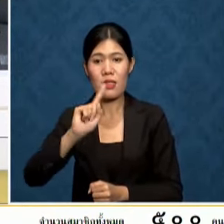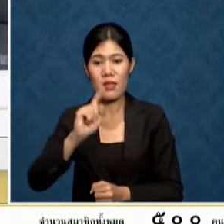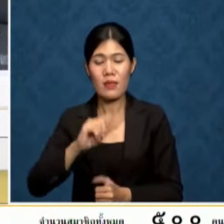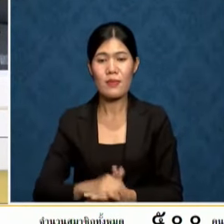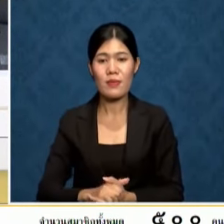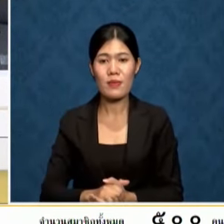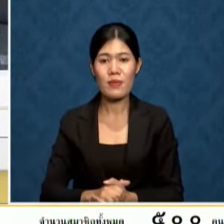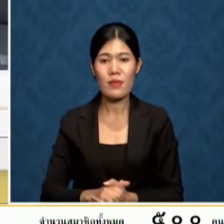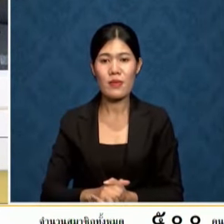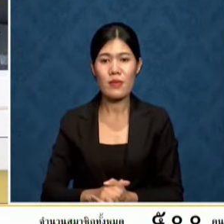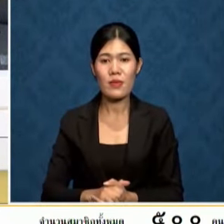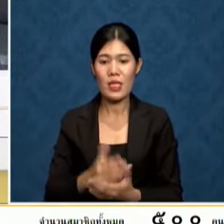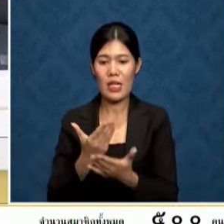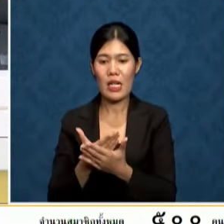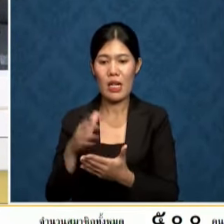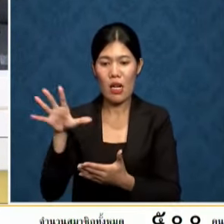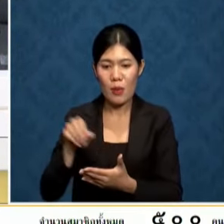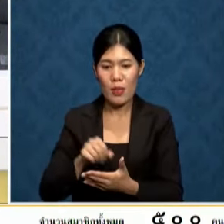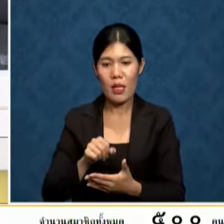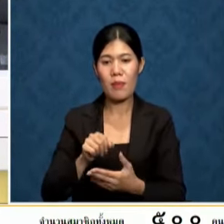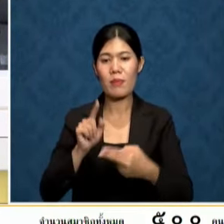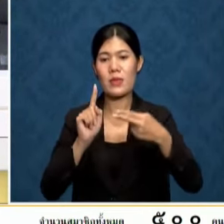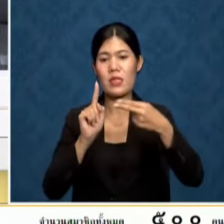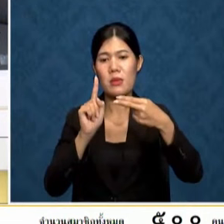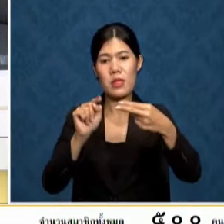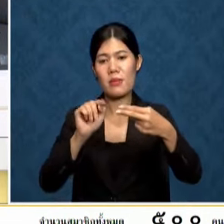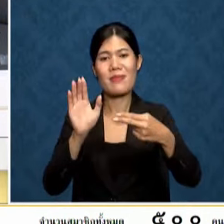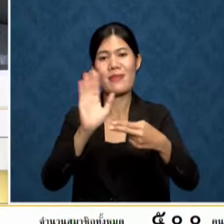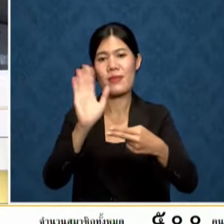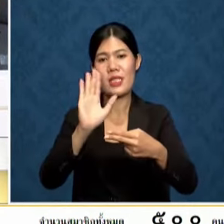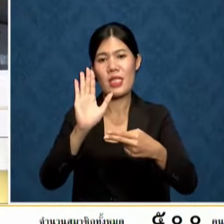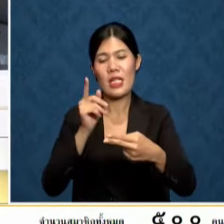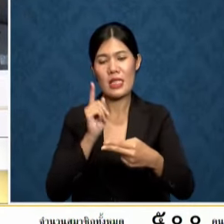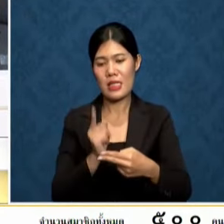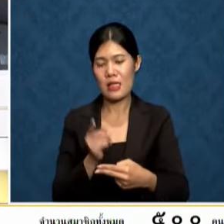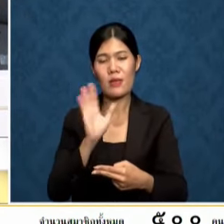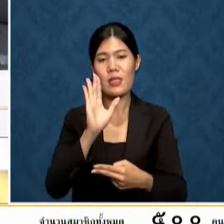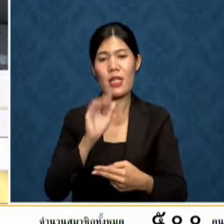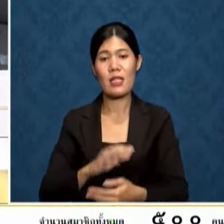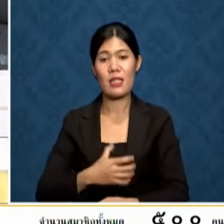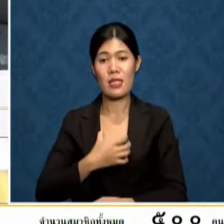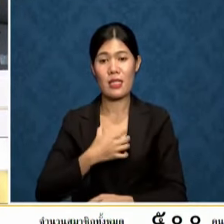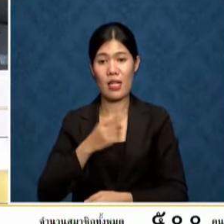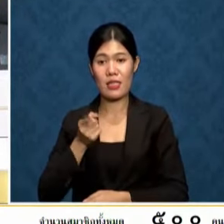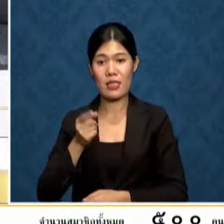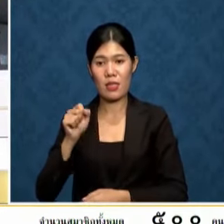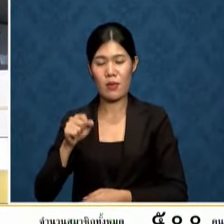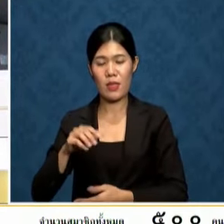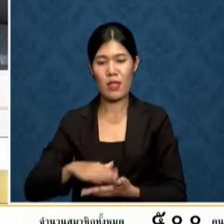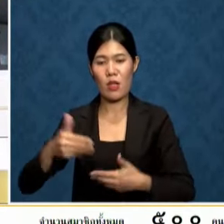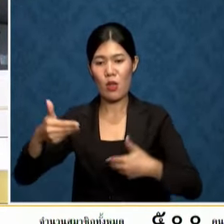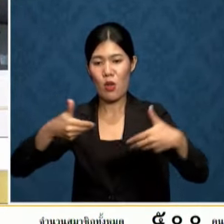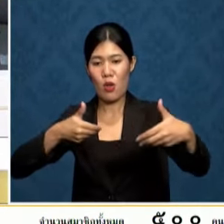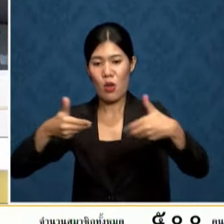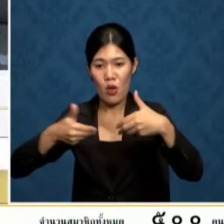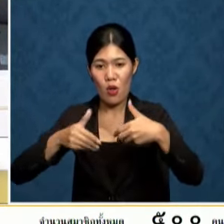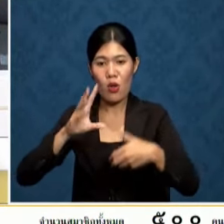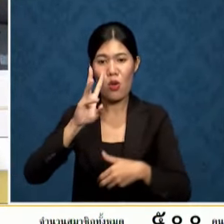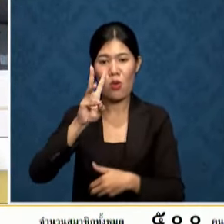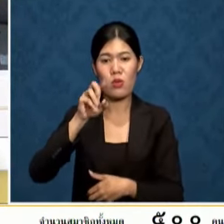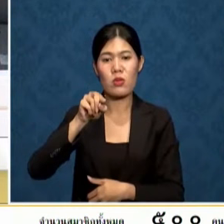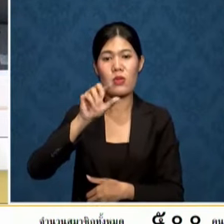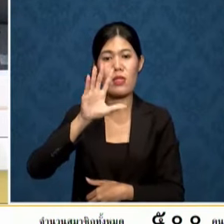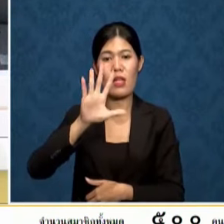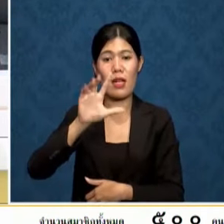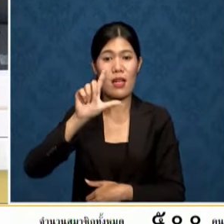นะครับในข้อเท็จจริงไม่มีนะครับเอาข้อเท็จจริงมยครับจริงๆแล้วเนี่ยมีคำของบประมาณเนี่ยราว 6.5ล้านล้านบาทนะ